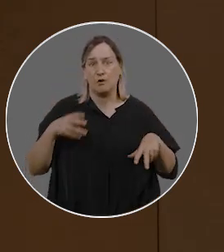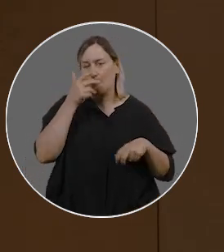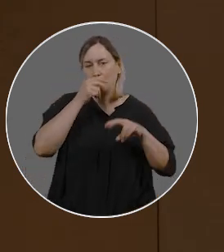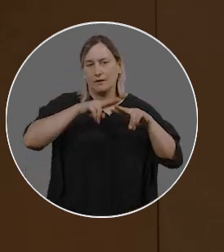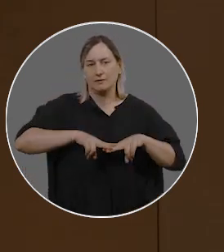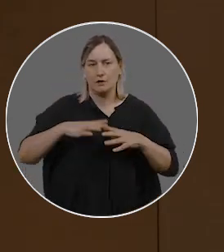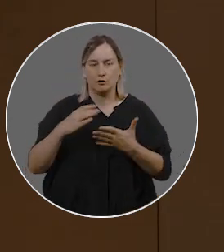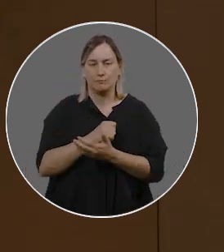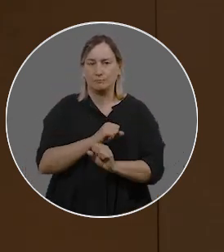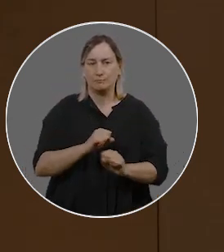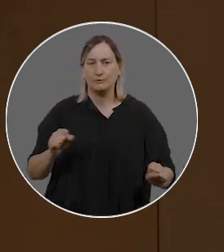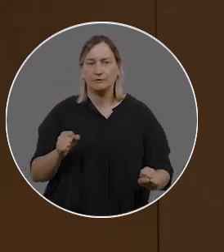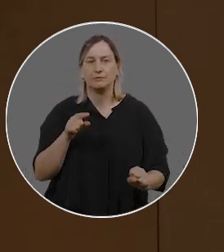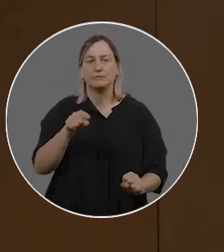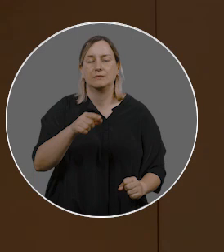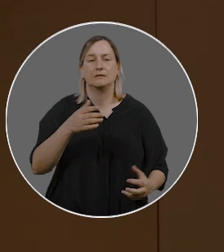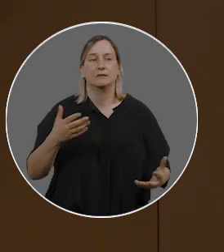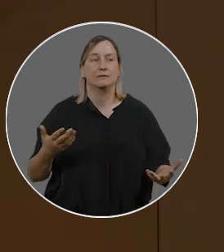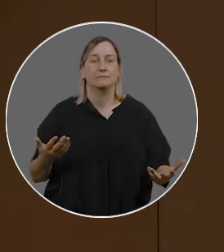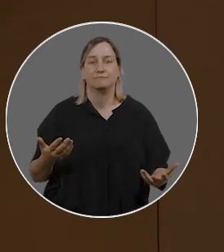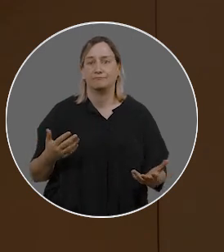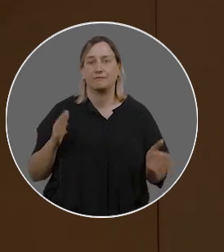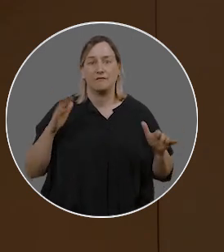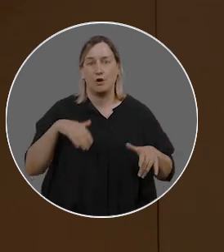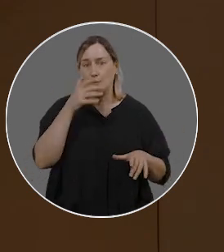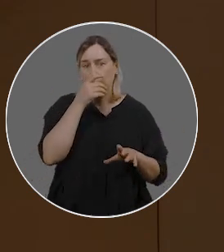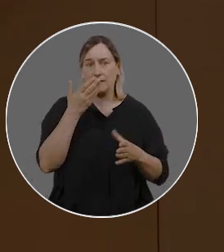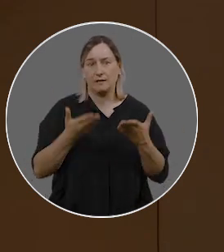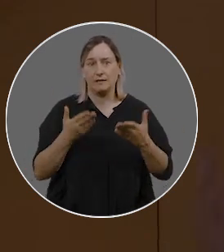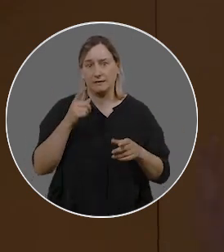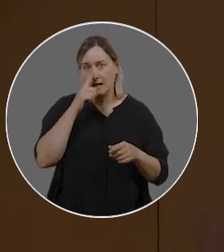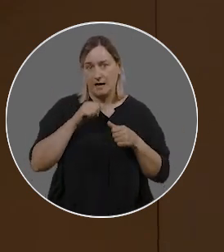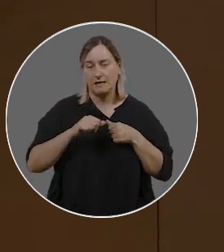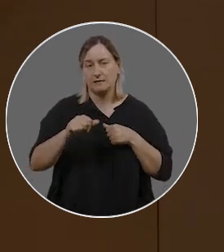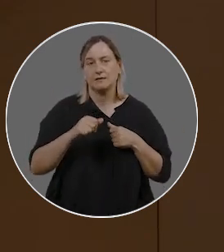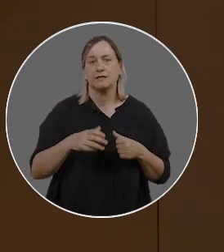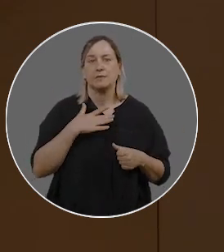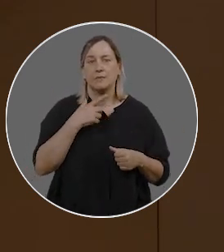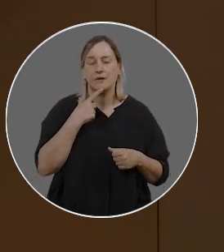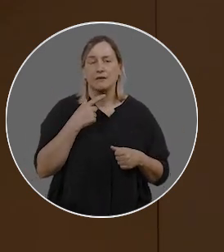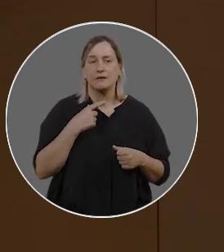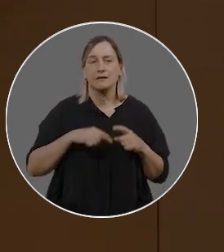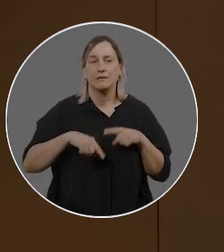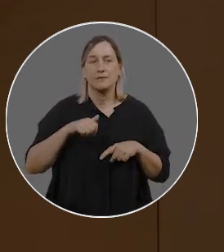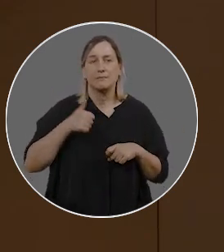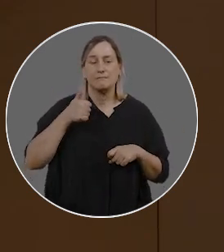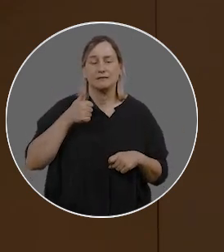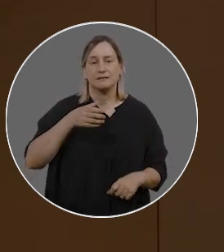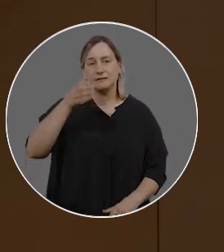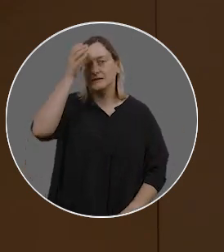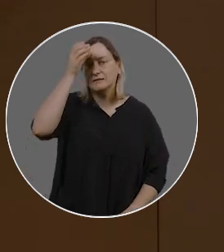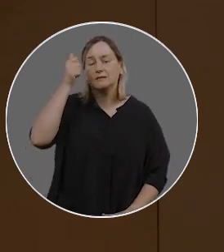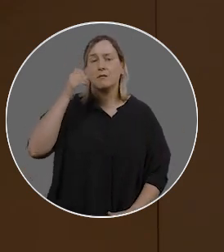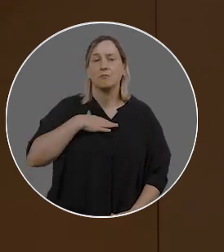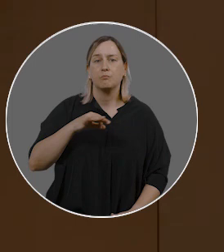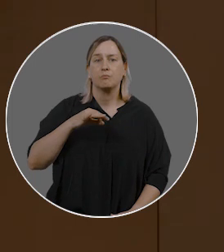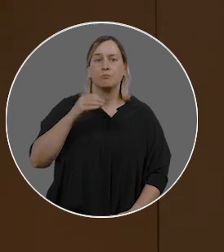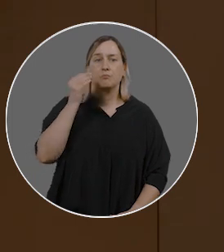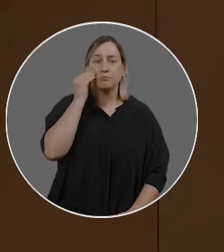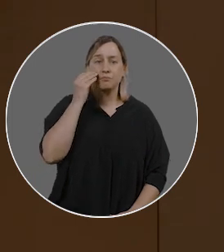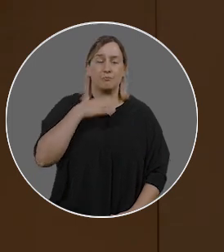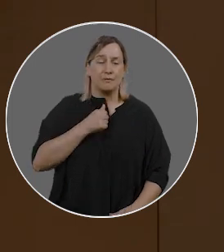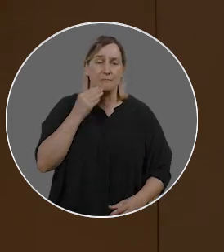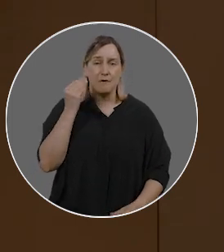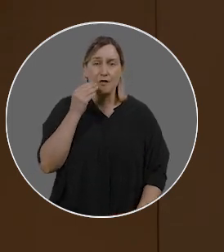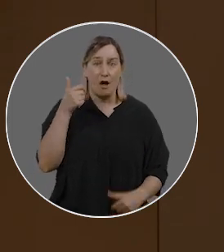tot i segurament no ho podrà analitzar en els propers anys. Poder, a mesura que hi hagi més intel·ligència artificial, poder la cosa millorarà. Però